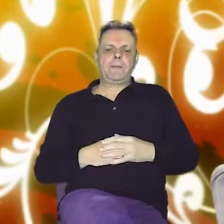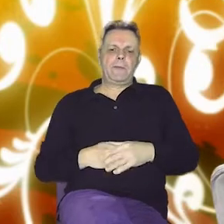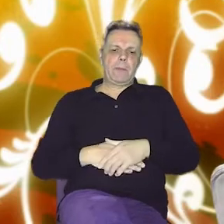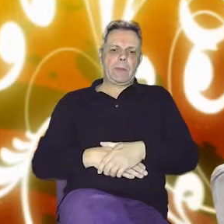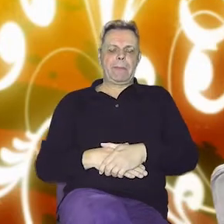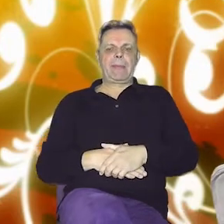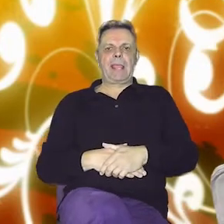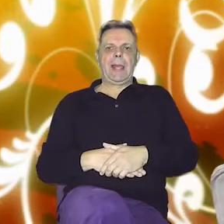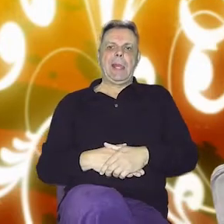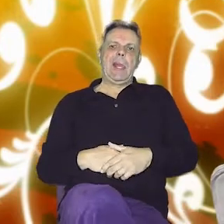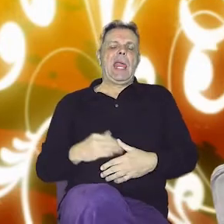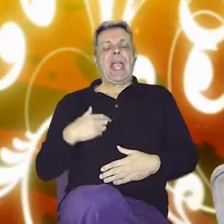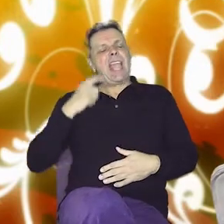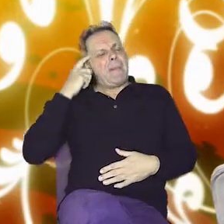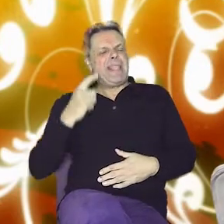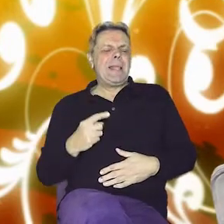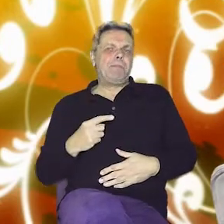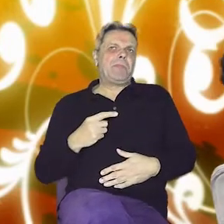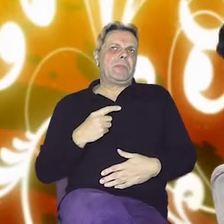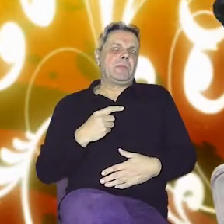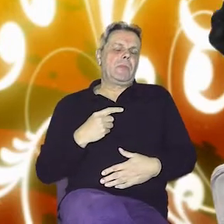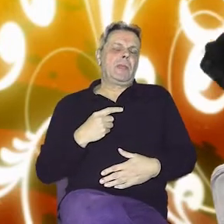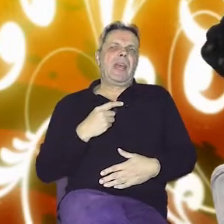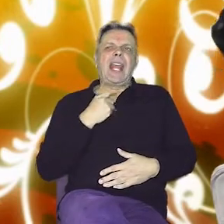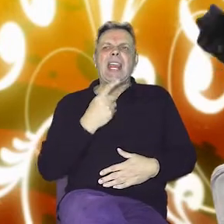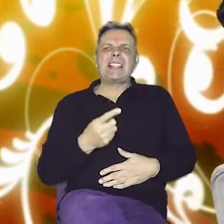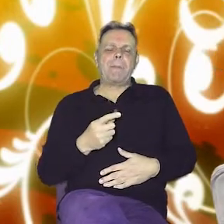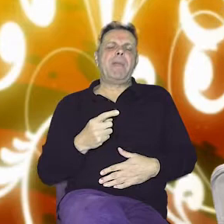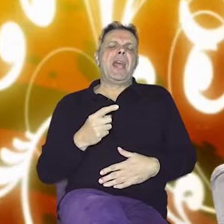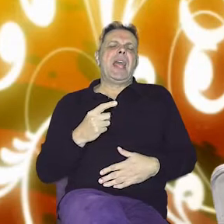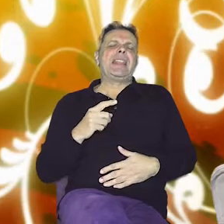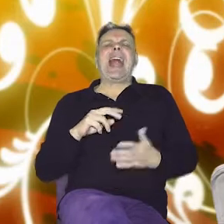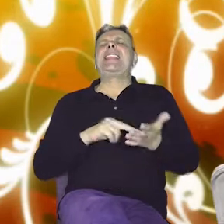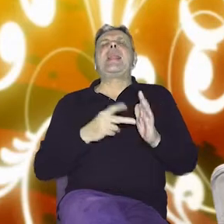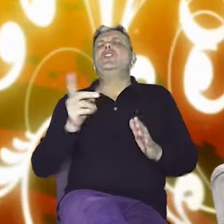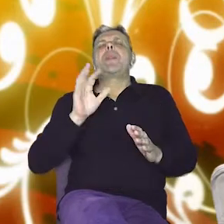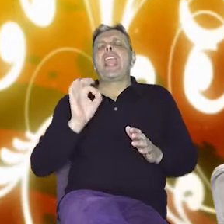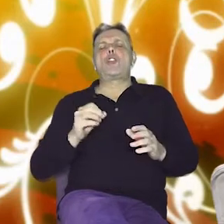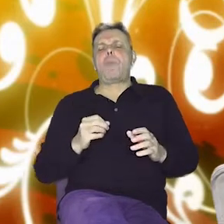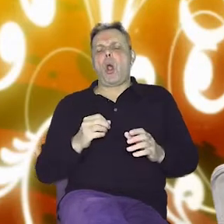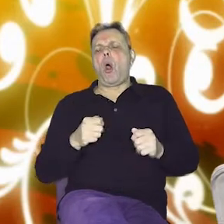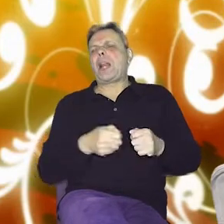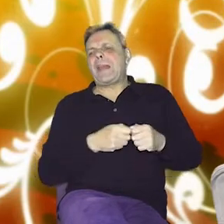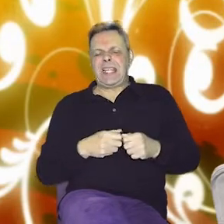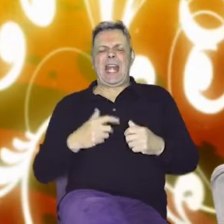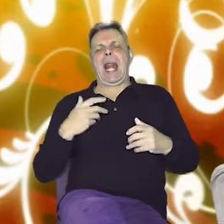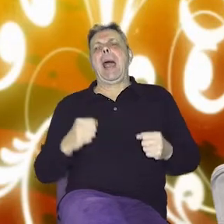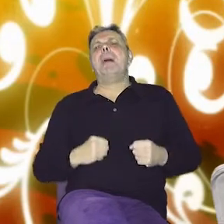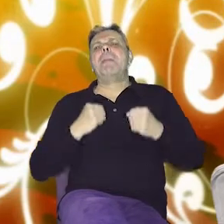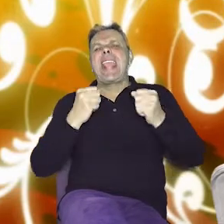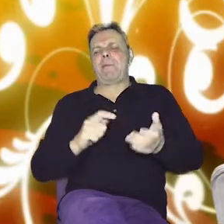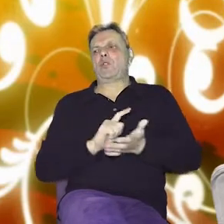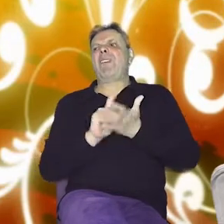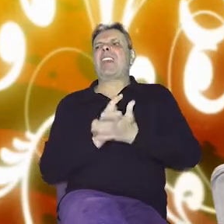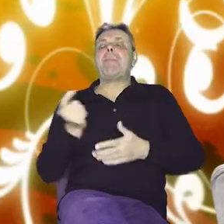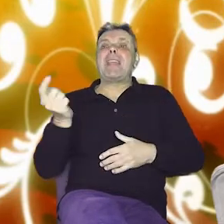da smatram da nije dobro organizirana, mislila sam tehnički, apsolutno, samo na prijevoze, na